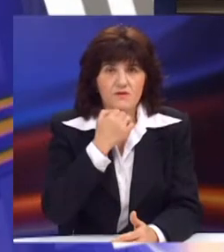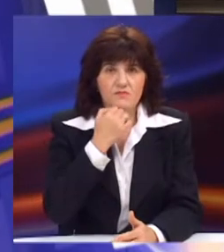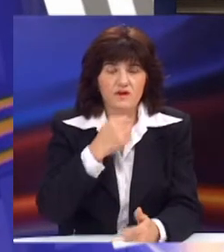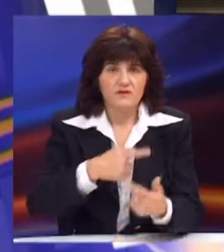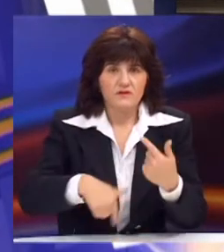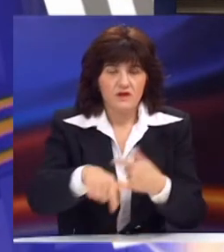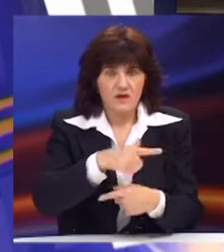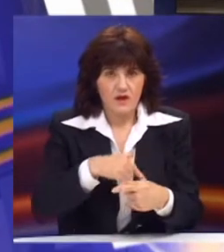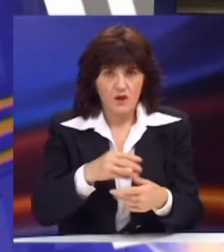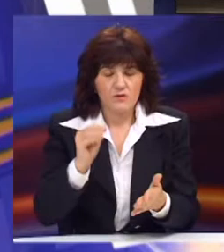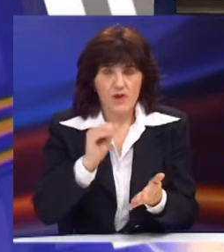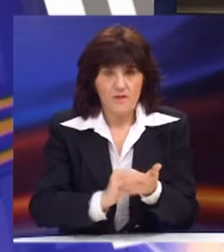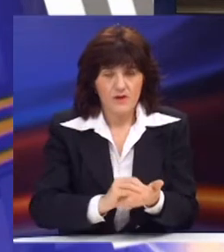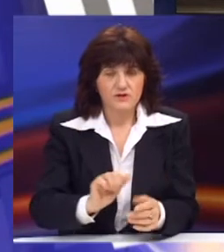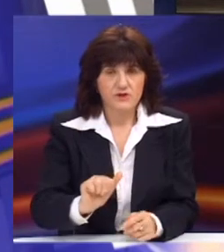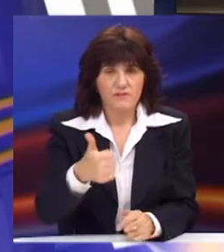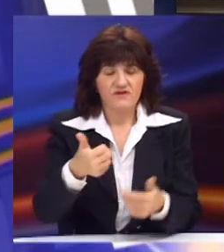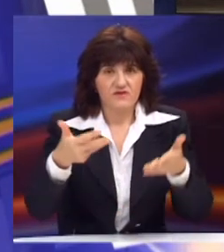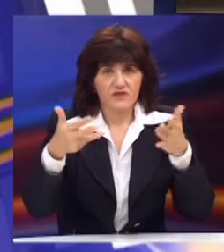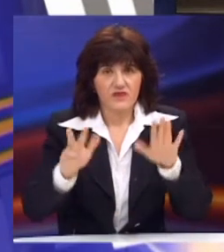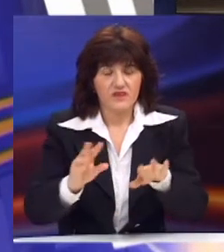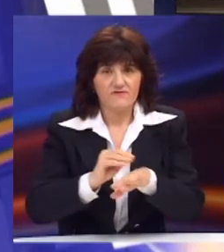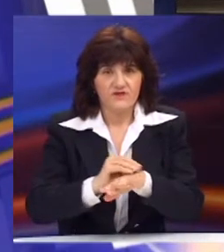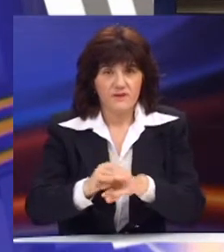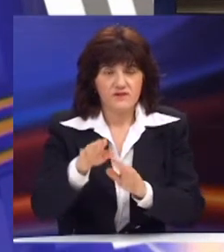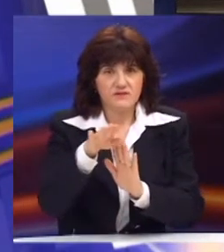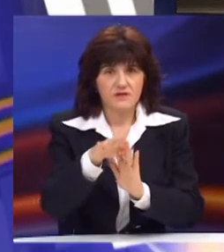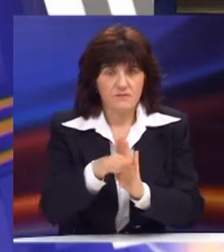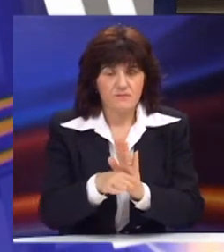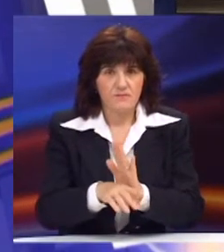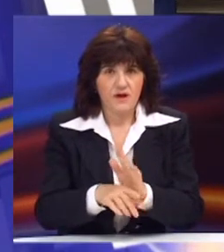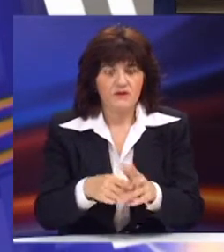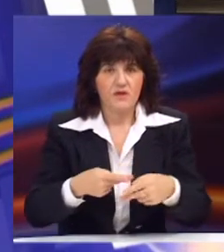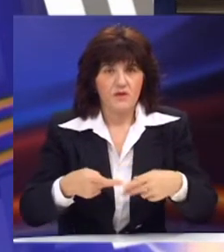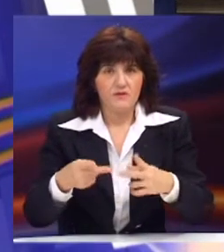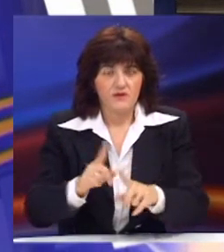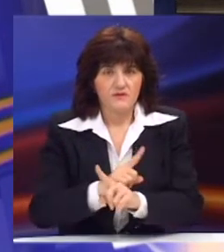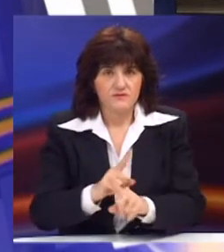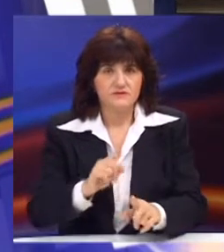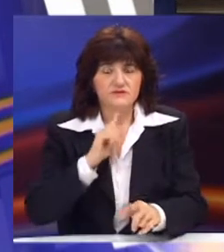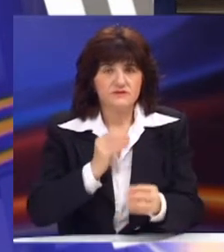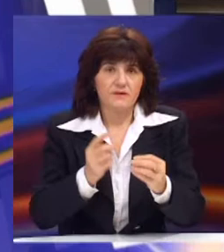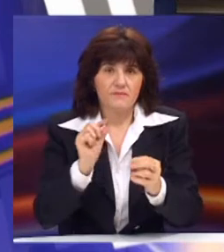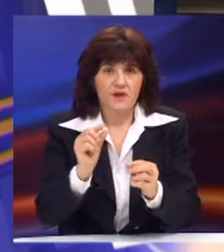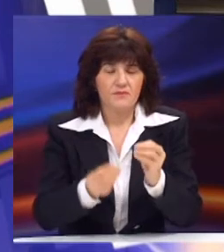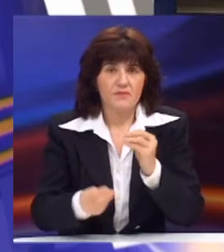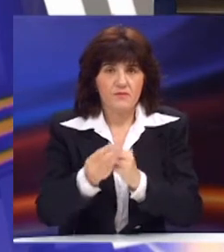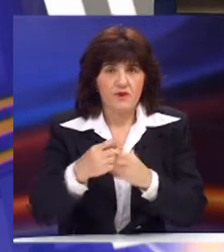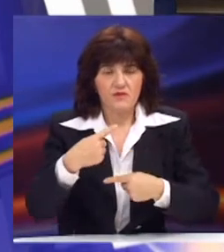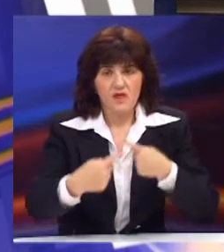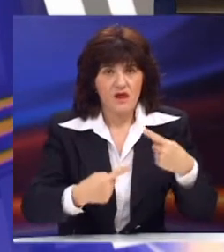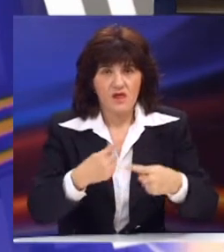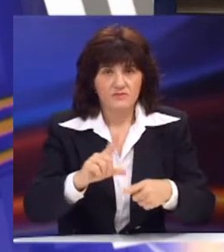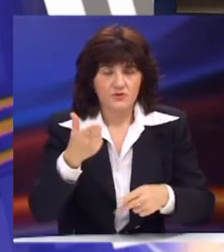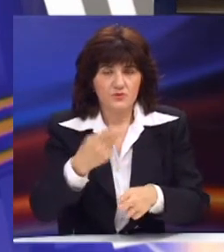Privreda regiona Severa Bačke i Potisja beleži u prvih 9 meseci ove godine pad obima industrijske proizvodnje, ali i porast